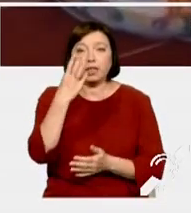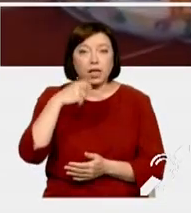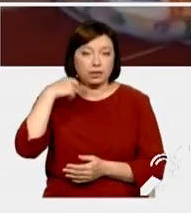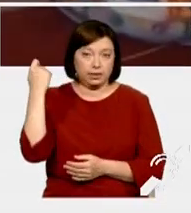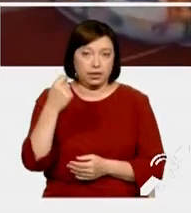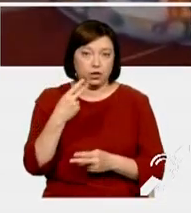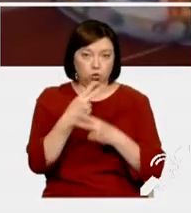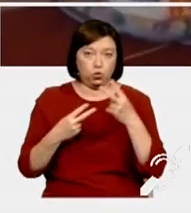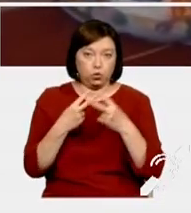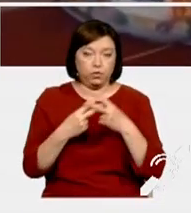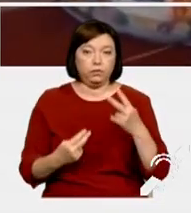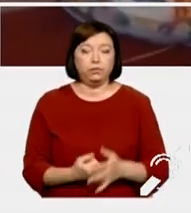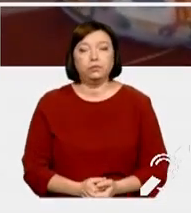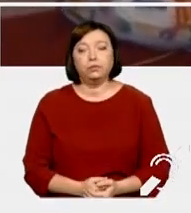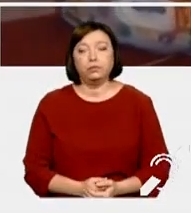ani